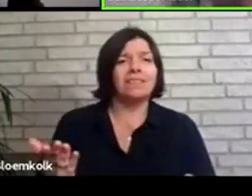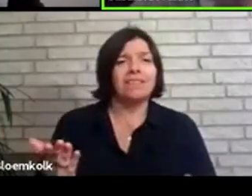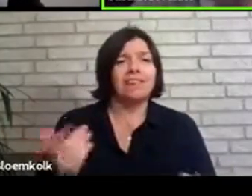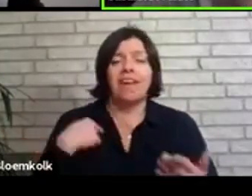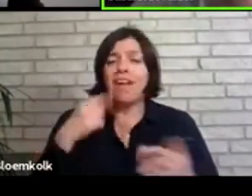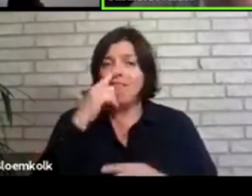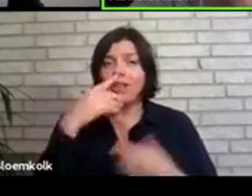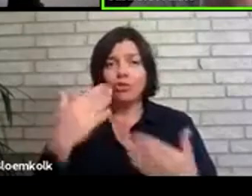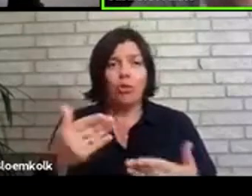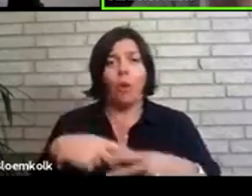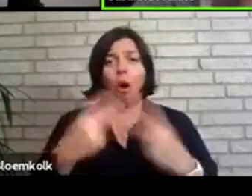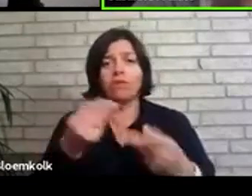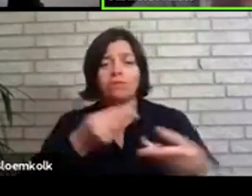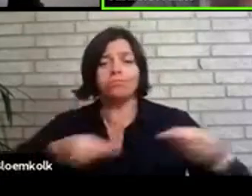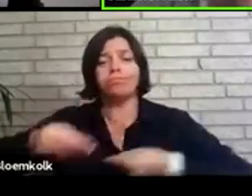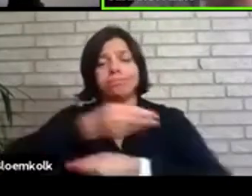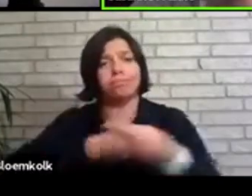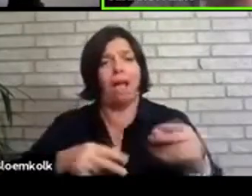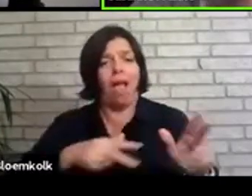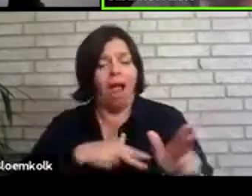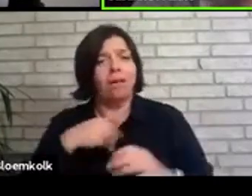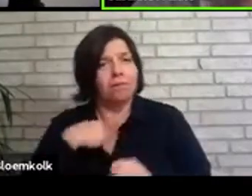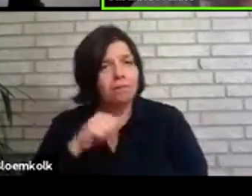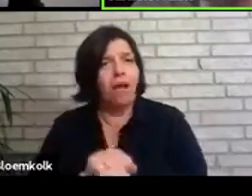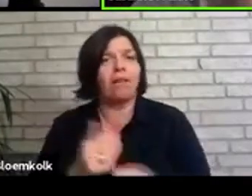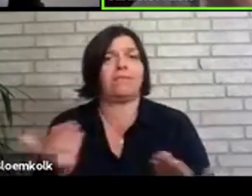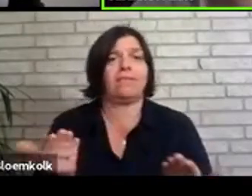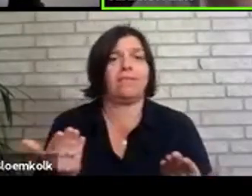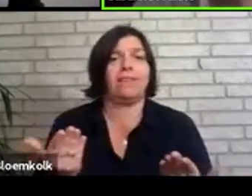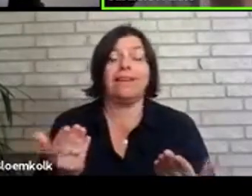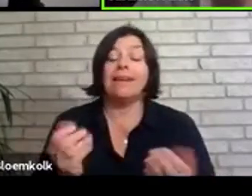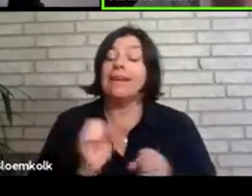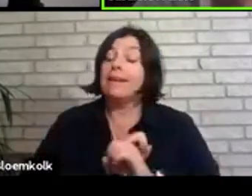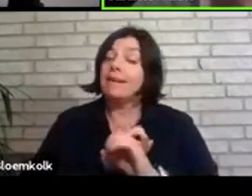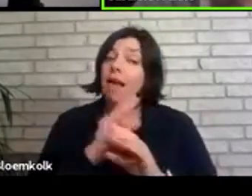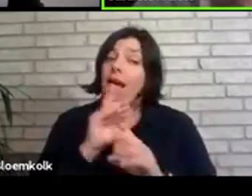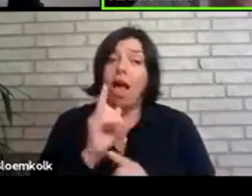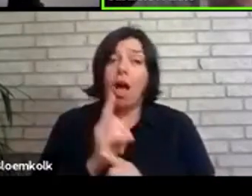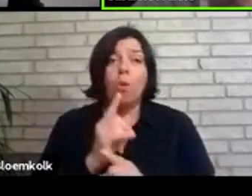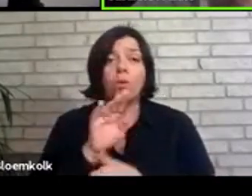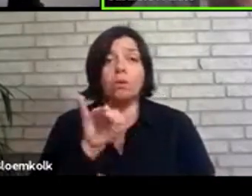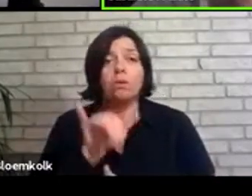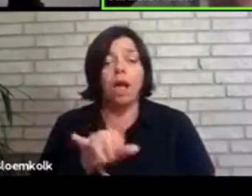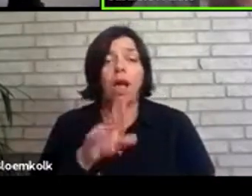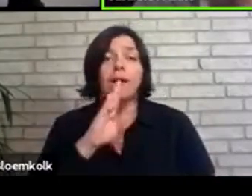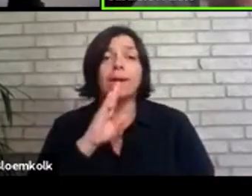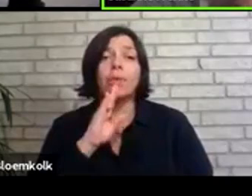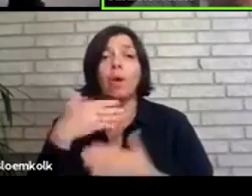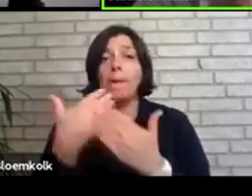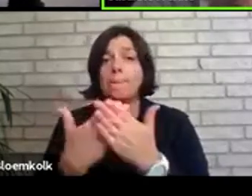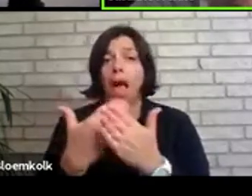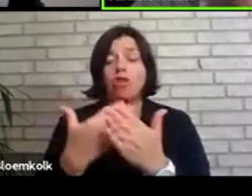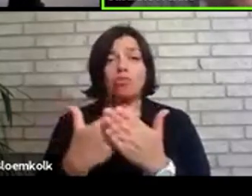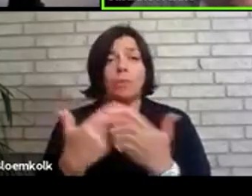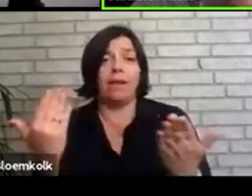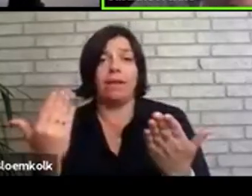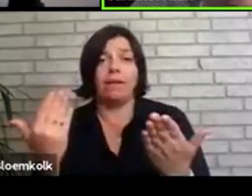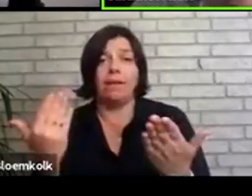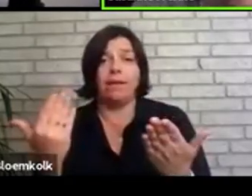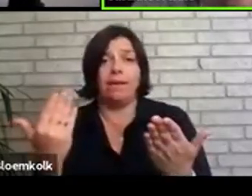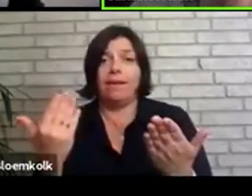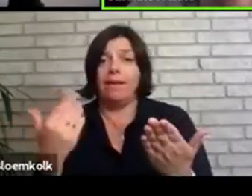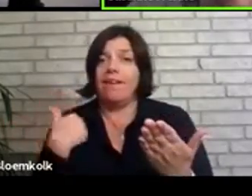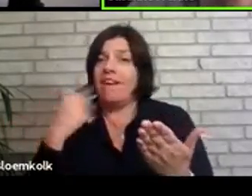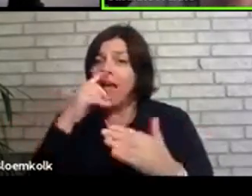gibt genug Beispiele, dass man mit verpflichtenden Werten und Regeln wirtschaftlichen Erfolg vereinbaren